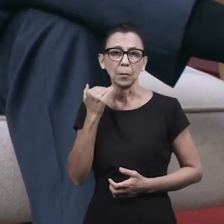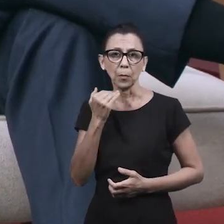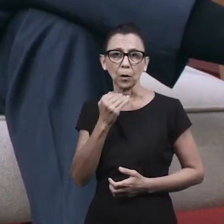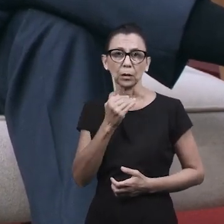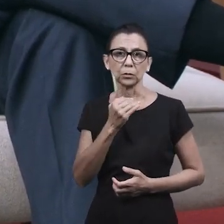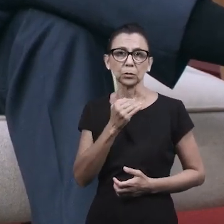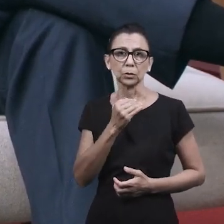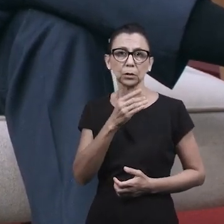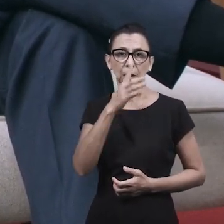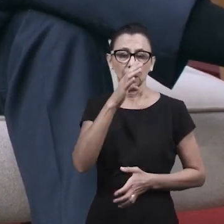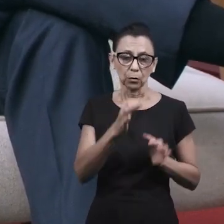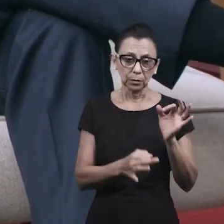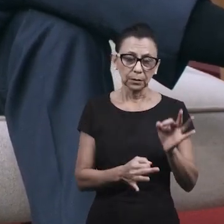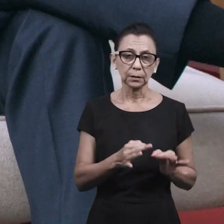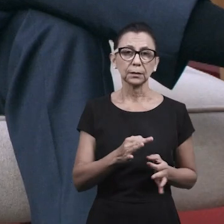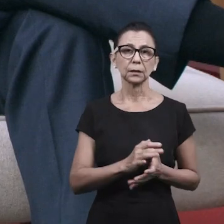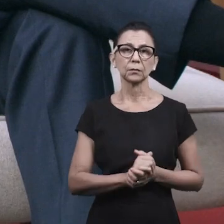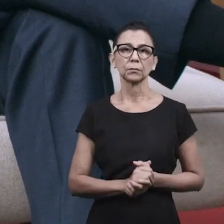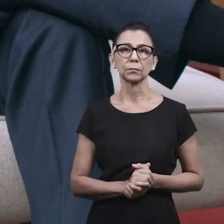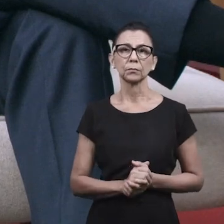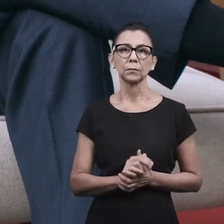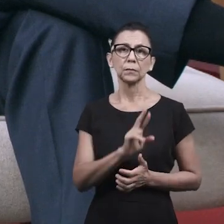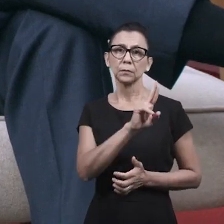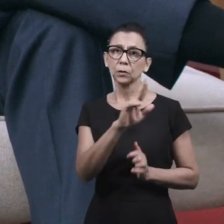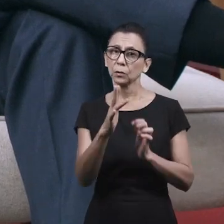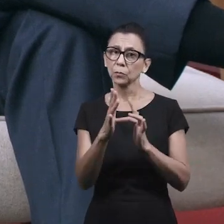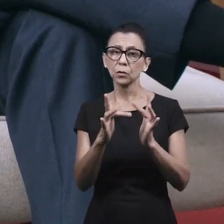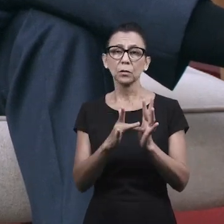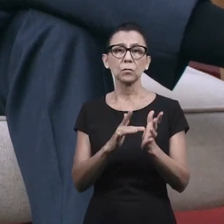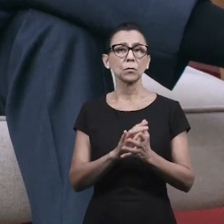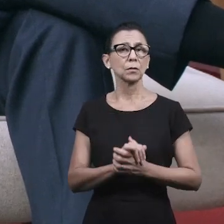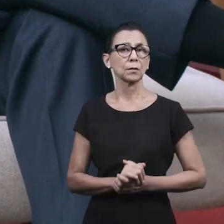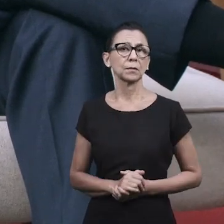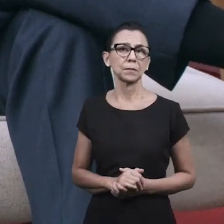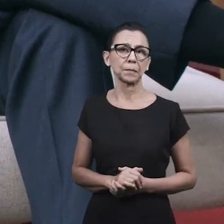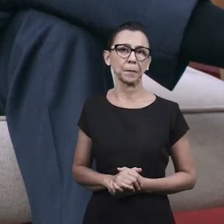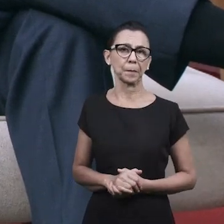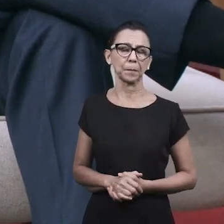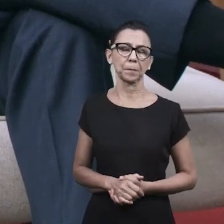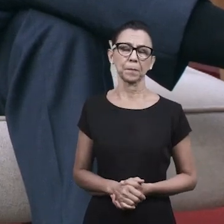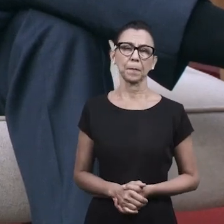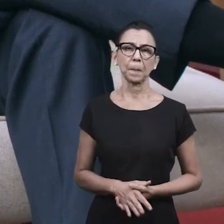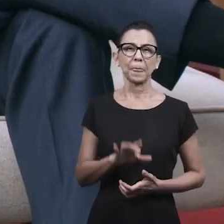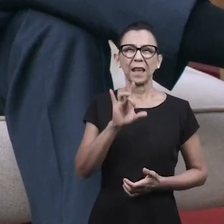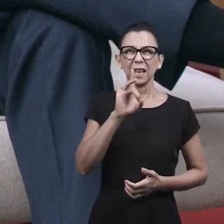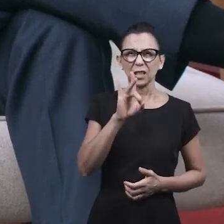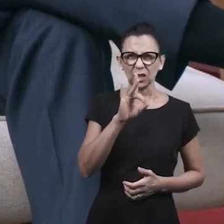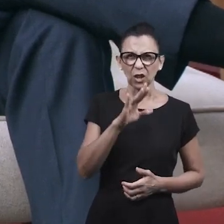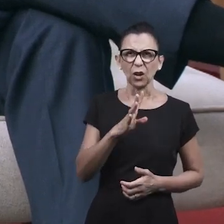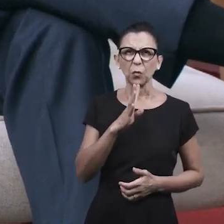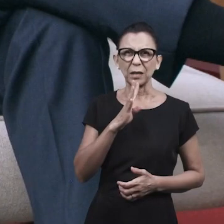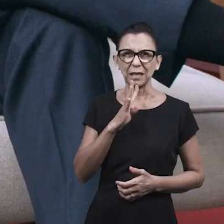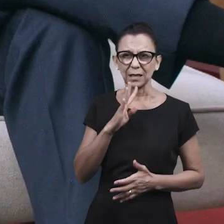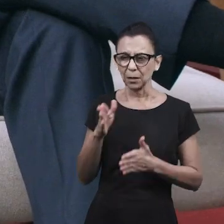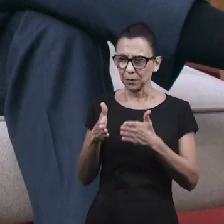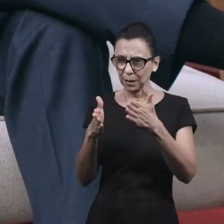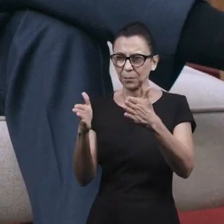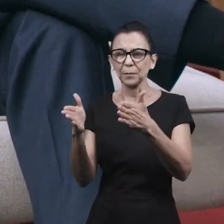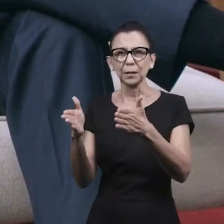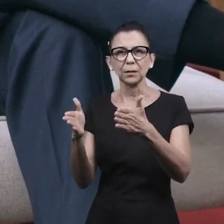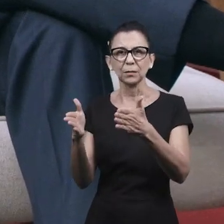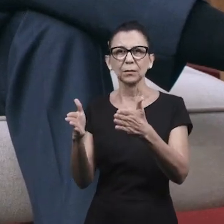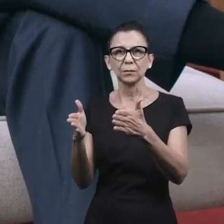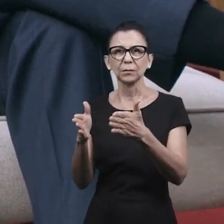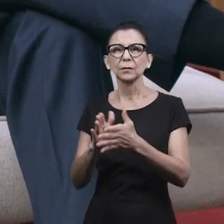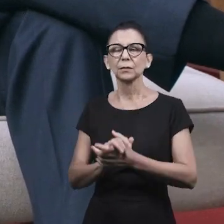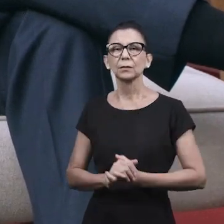mort, pour la condamnation du péché, qui est Jésus. Une autre chose, Sergio, ce n'est pas suffisant de connaître le chemin. Vous savez quel est le